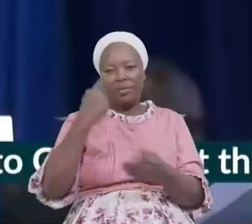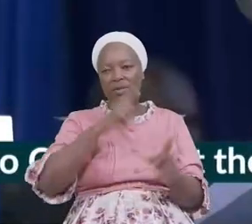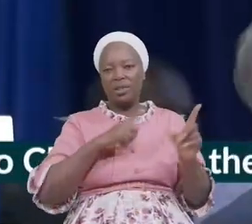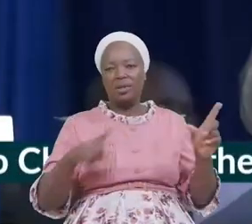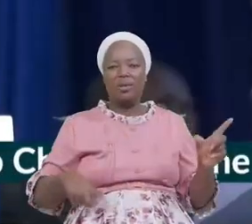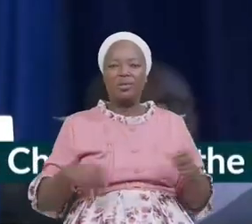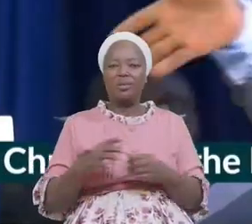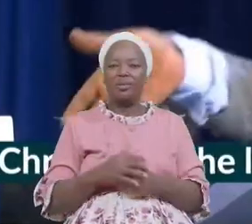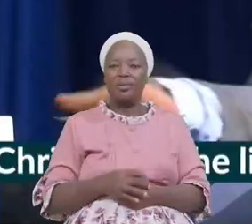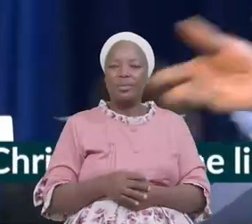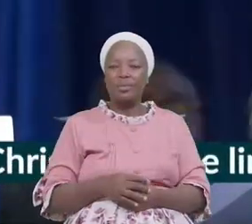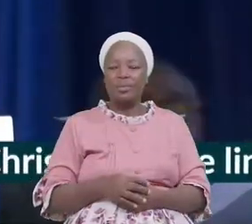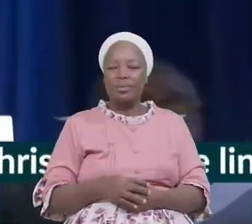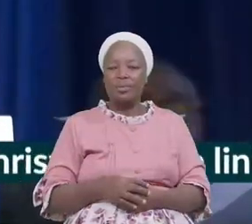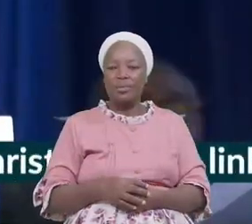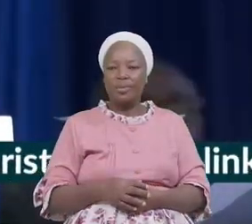debout.